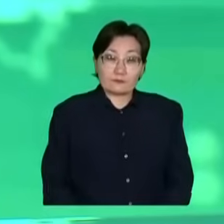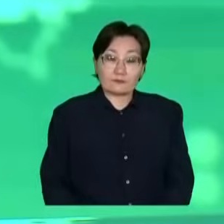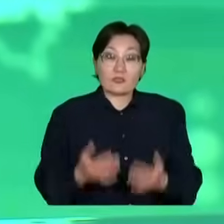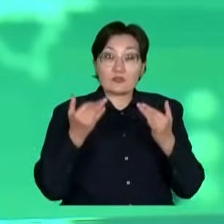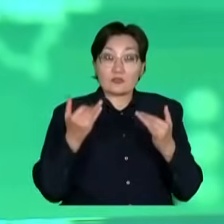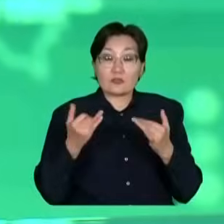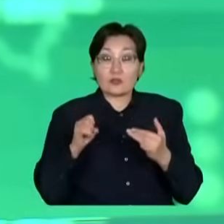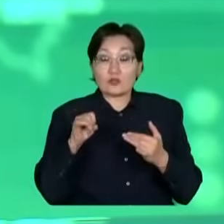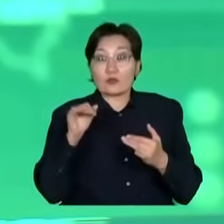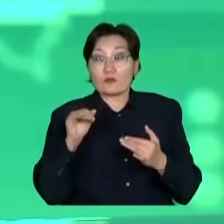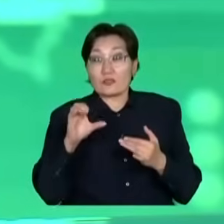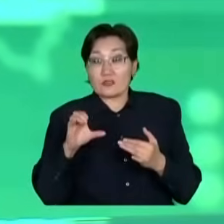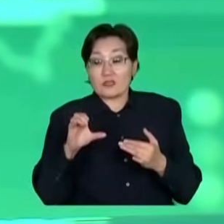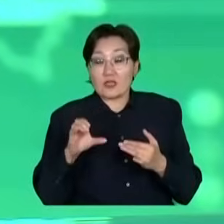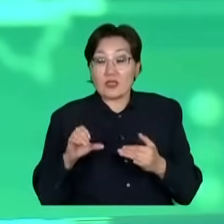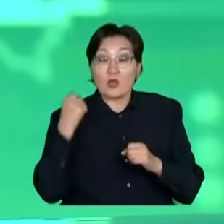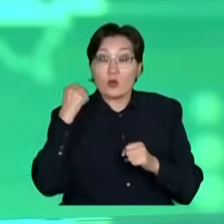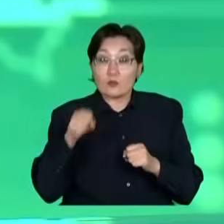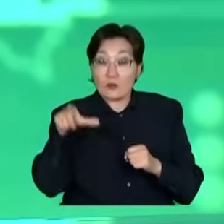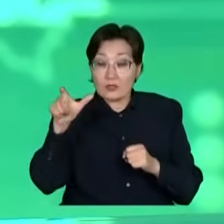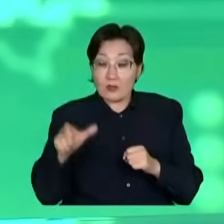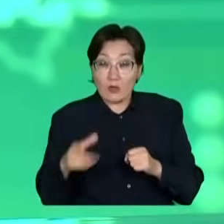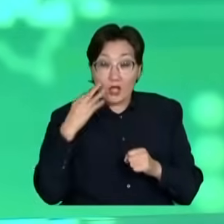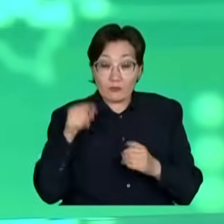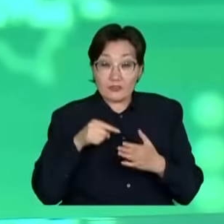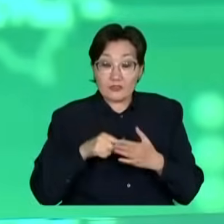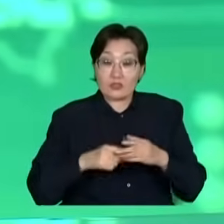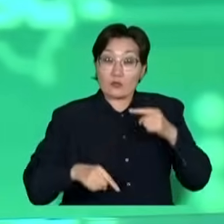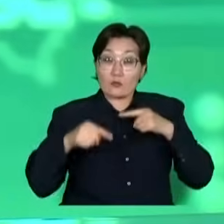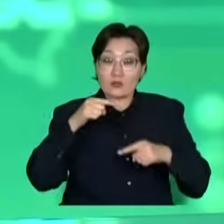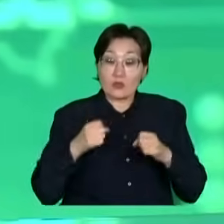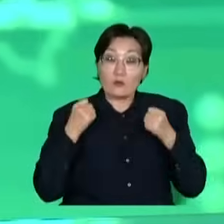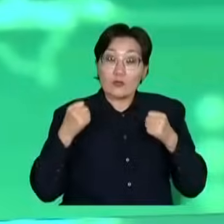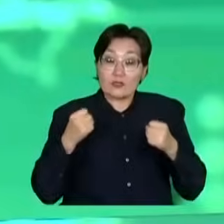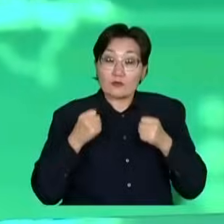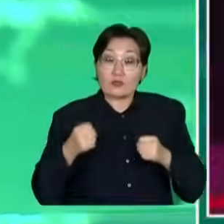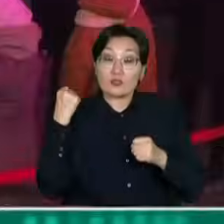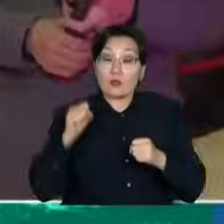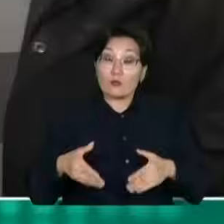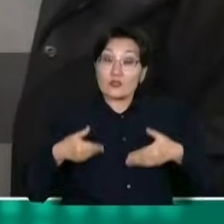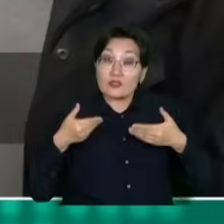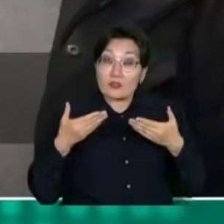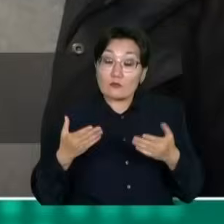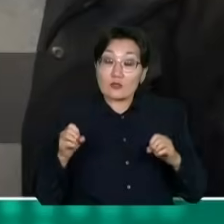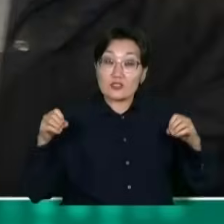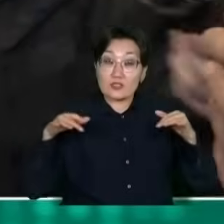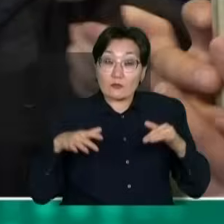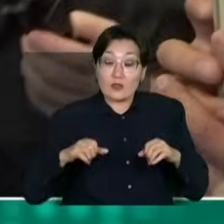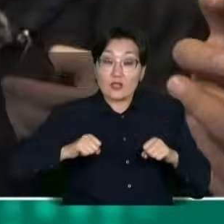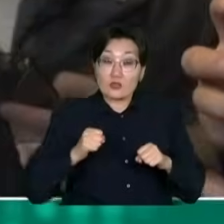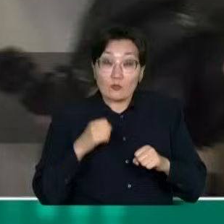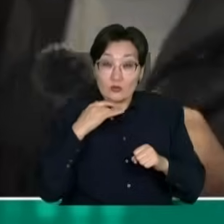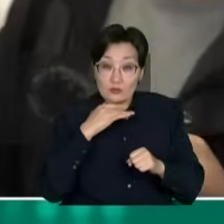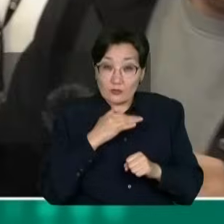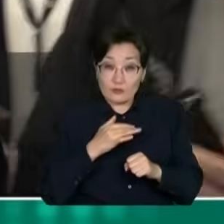Бүгін UFC файтер Шавкат Рахмонов Алматыға оралды. Спортшына жарқын жеңісімен құттықтауға келген жанкүйерде есеп